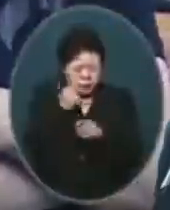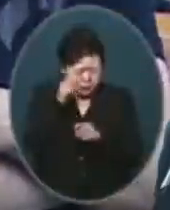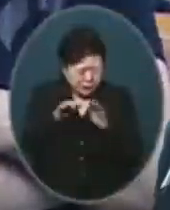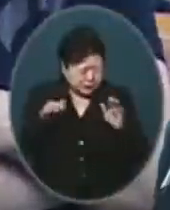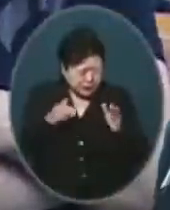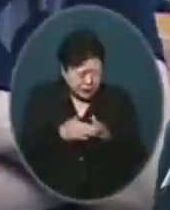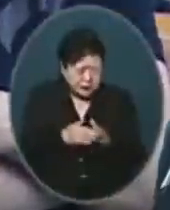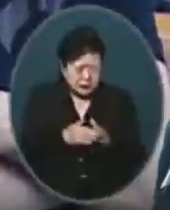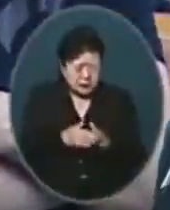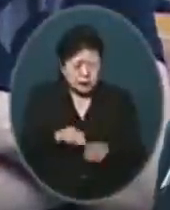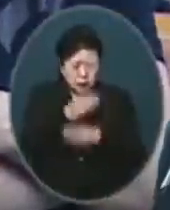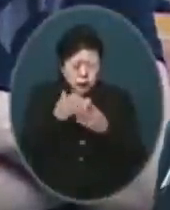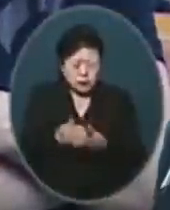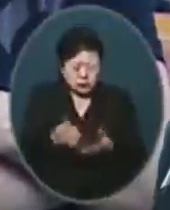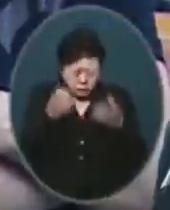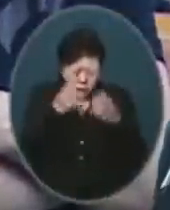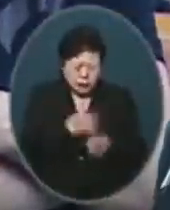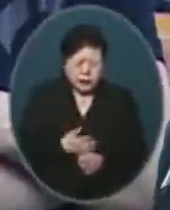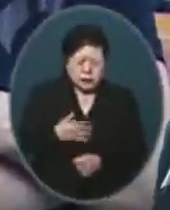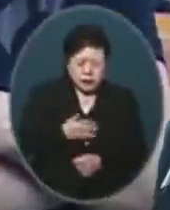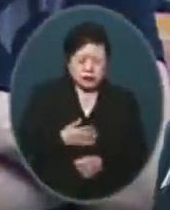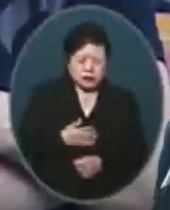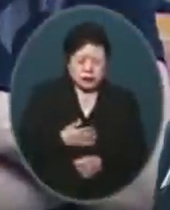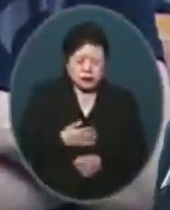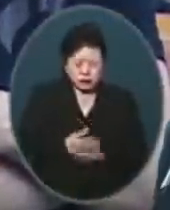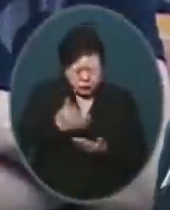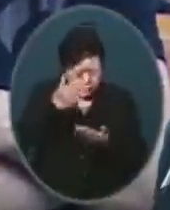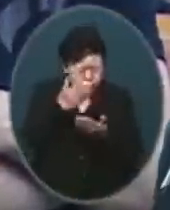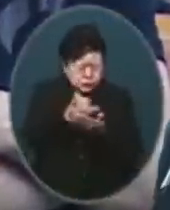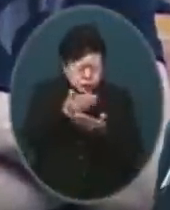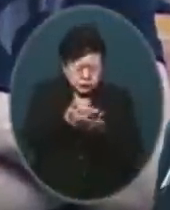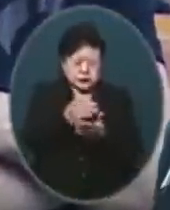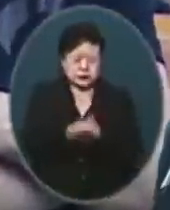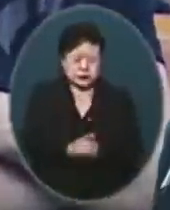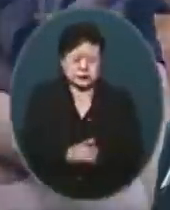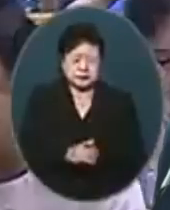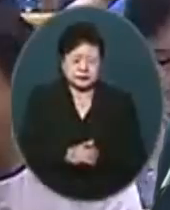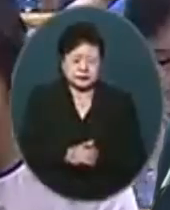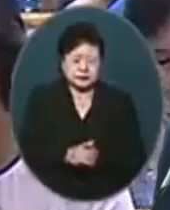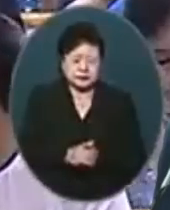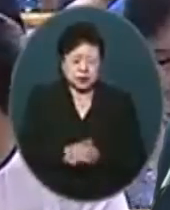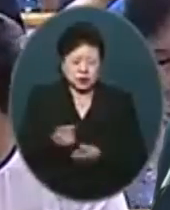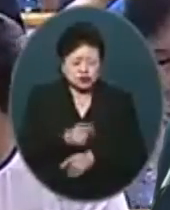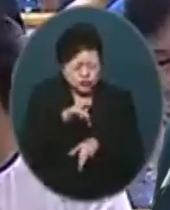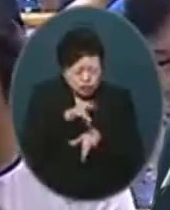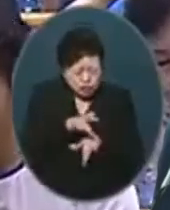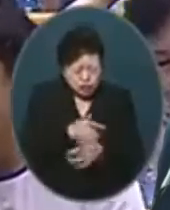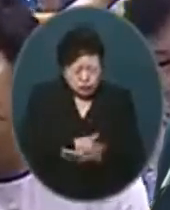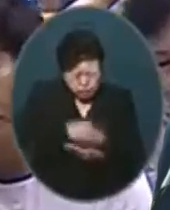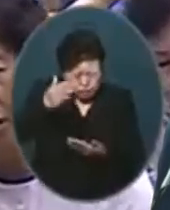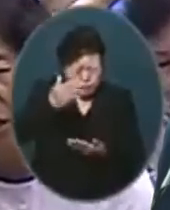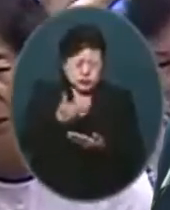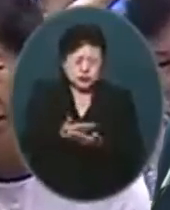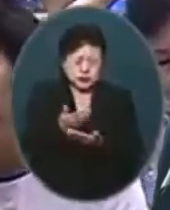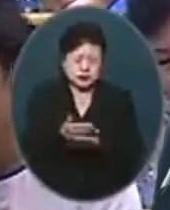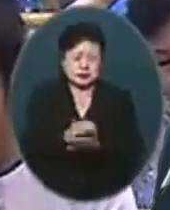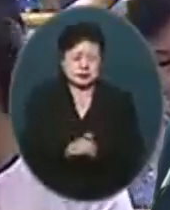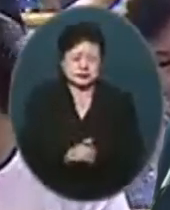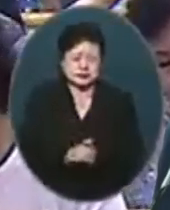발끝까지 모든 고통과 괴로움을 다 물리쳐 주시옵시고 원수 귀신을 멸하여